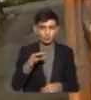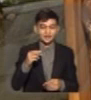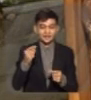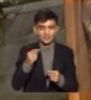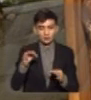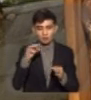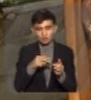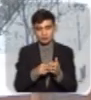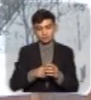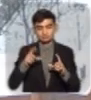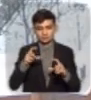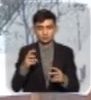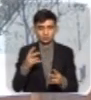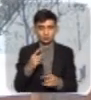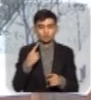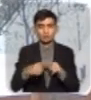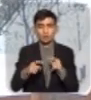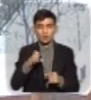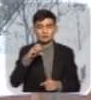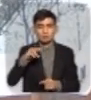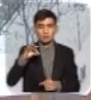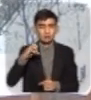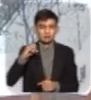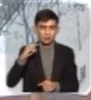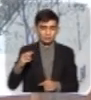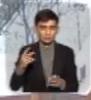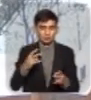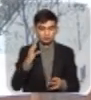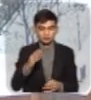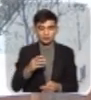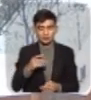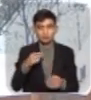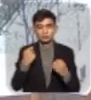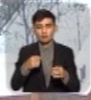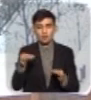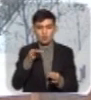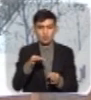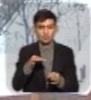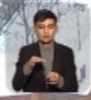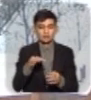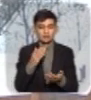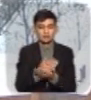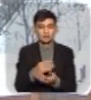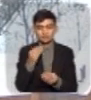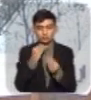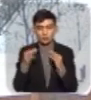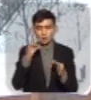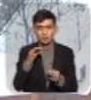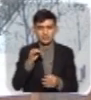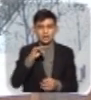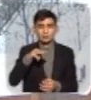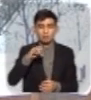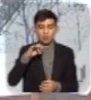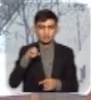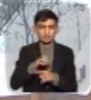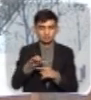нужно другим способом. В настоящее время, к сожалению, не обеспечена продовольственная безопасность. Большая часть продуктов питания импортируется.